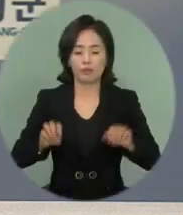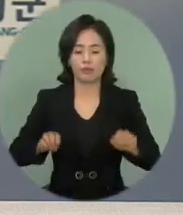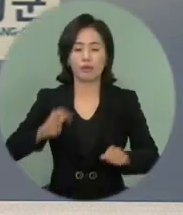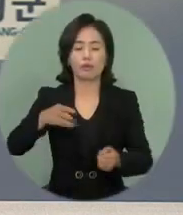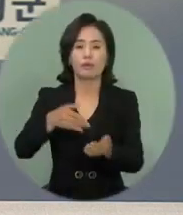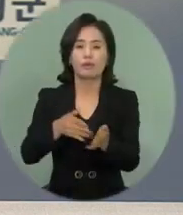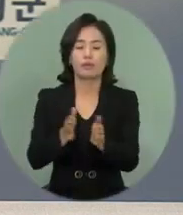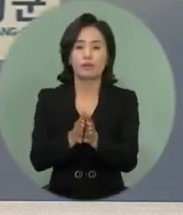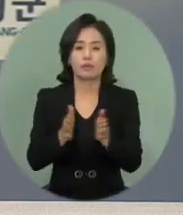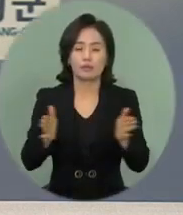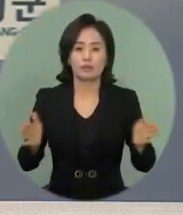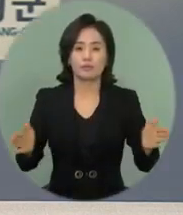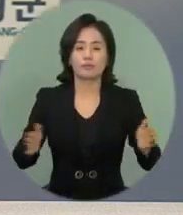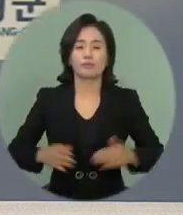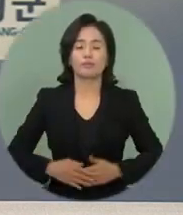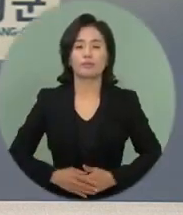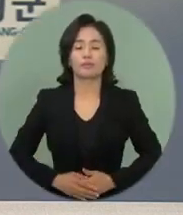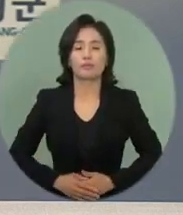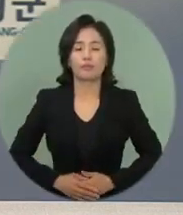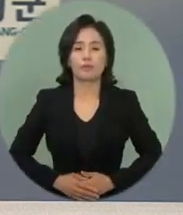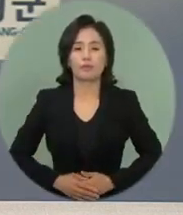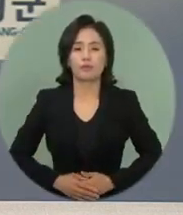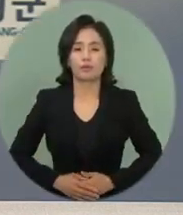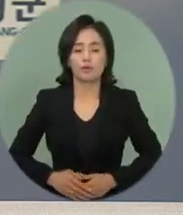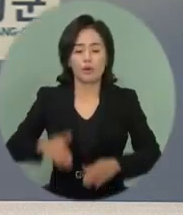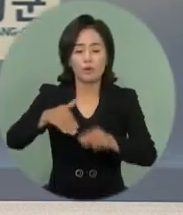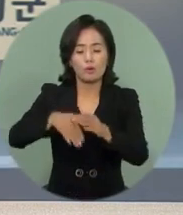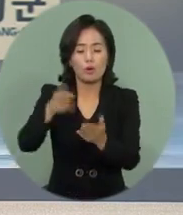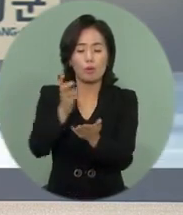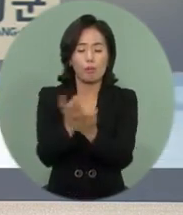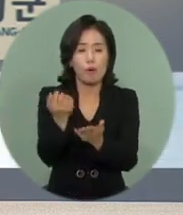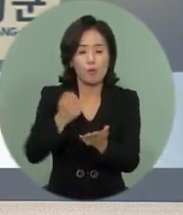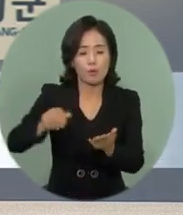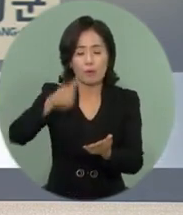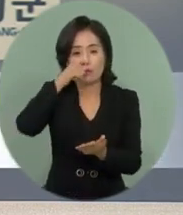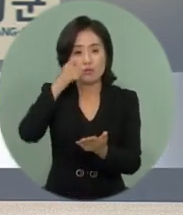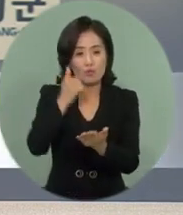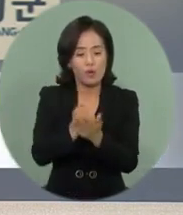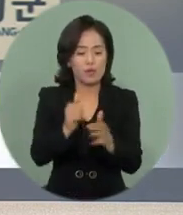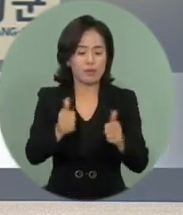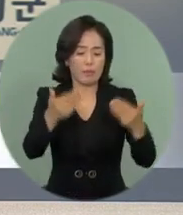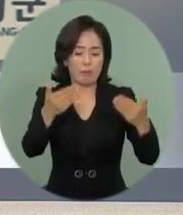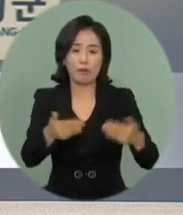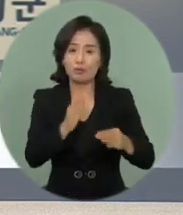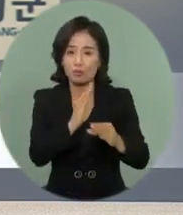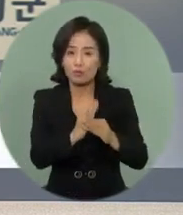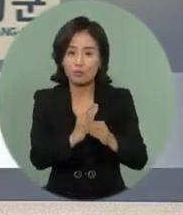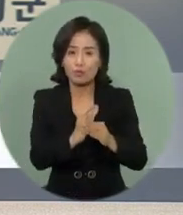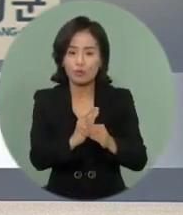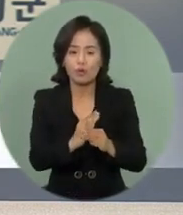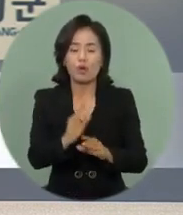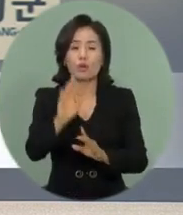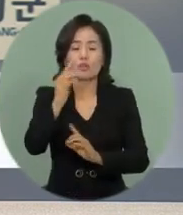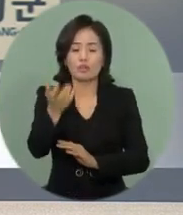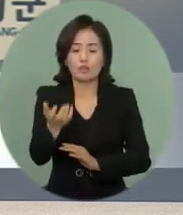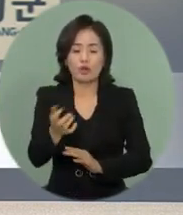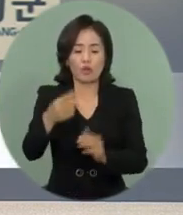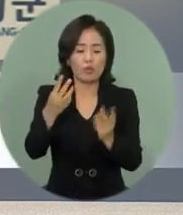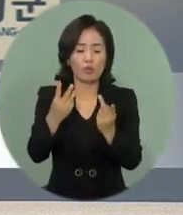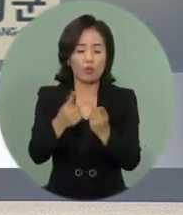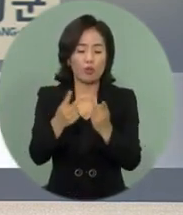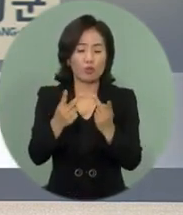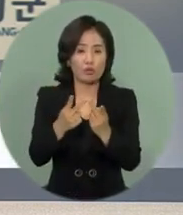여러분 안녕하십니까? 광주 MBC 뉴스데스크입니다. 선거법 위반 혐의 등으로 재판을 받아왔던 이상철 전